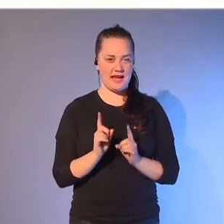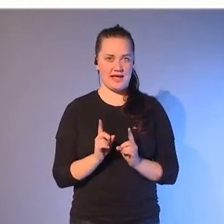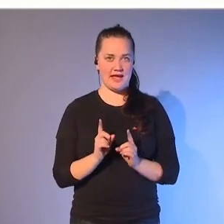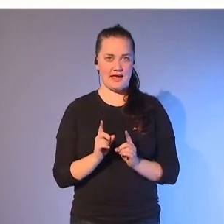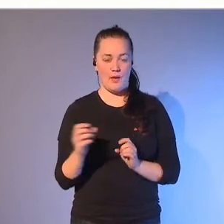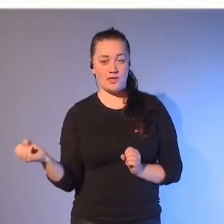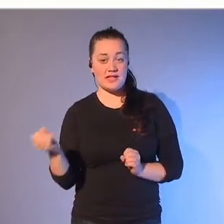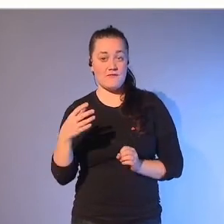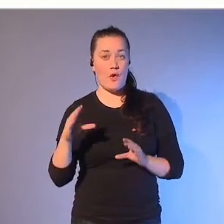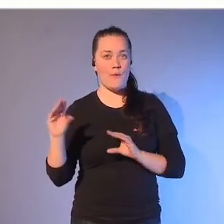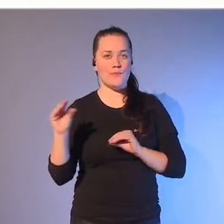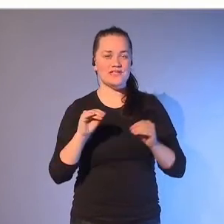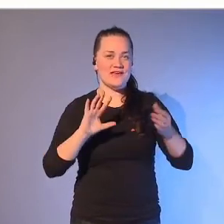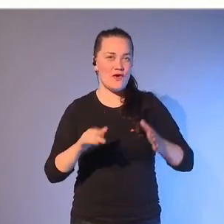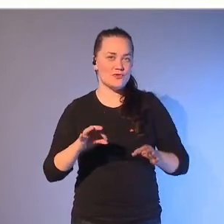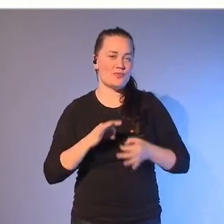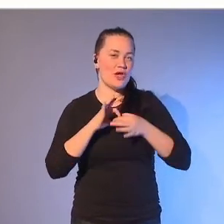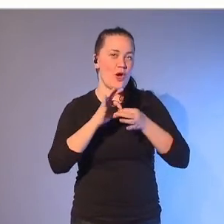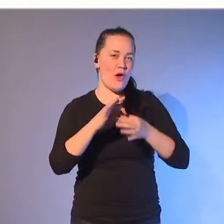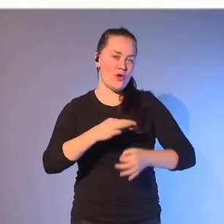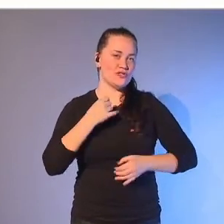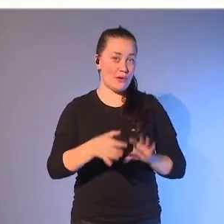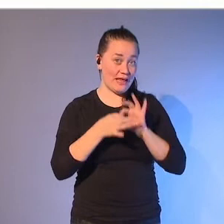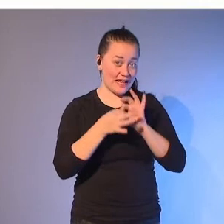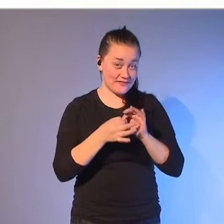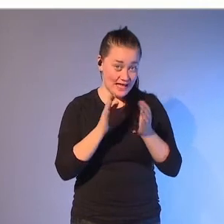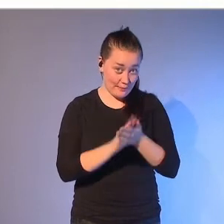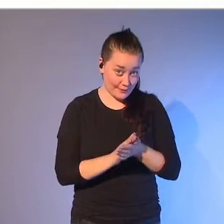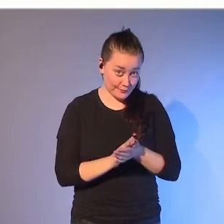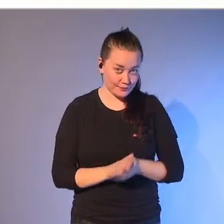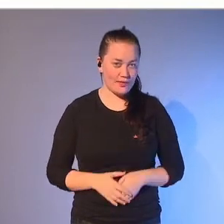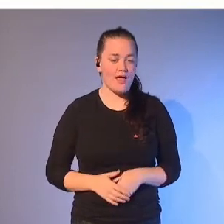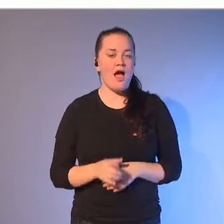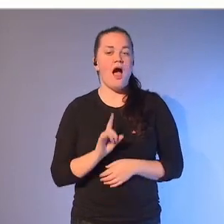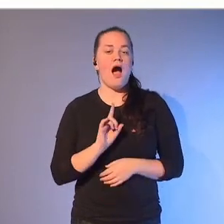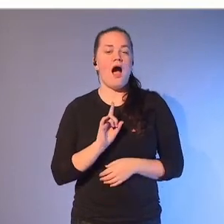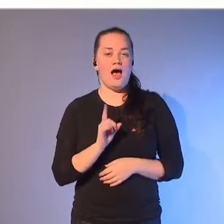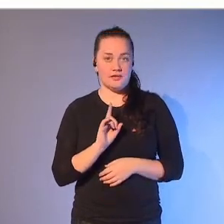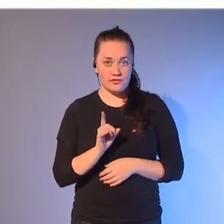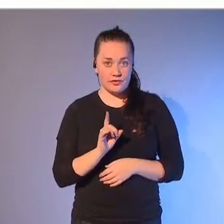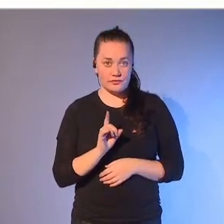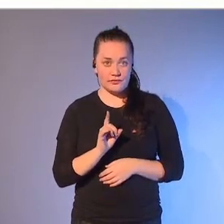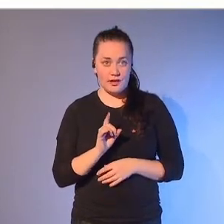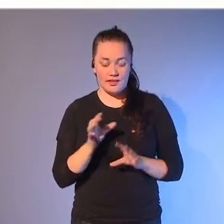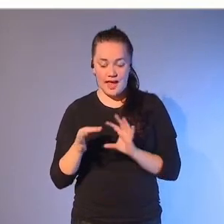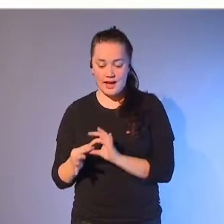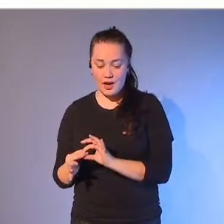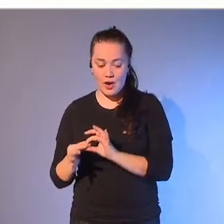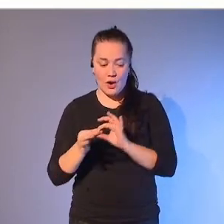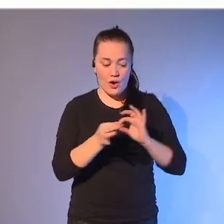den musikkformen som de ønsker å bli identifisert med. Altså, en kobling